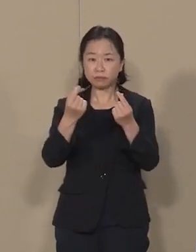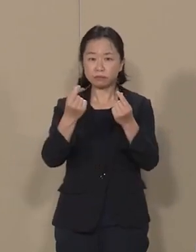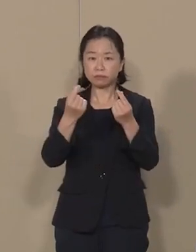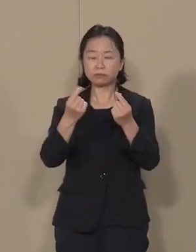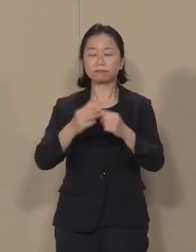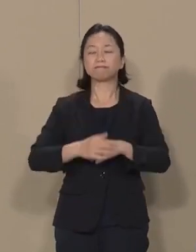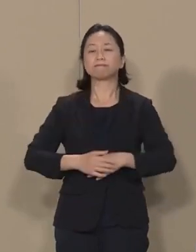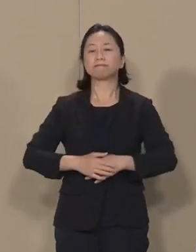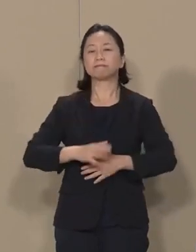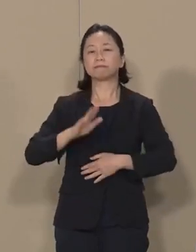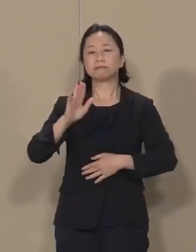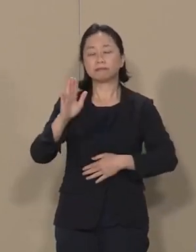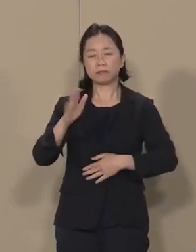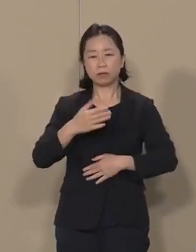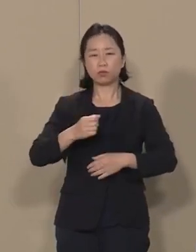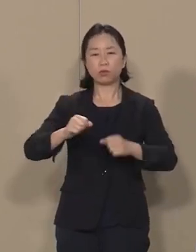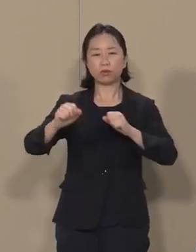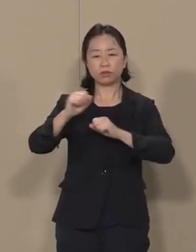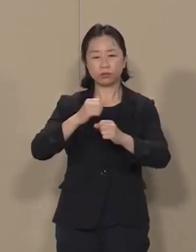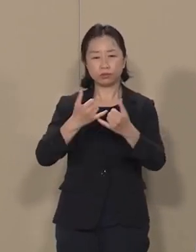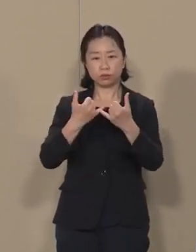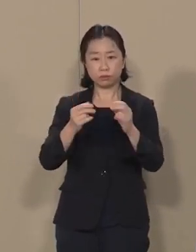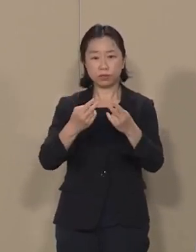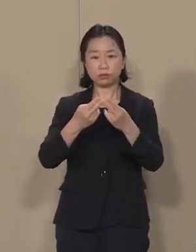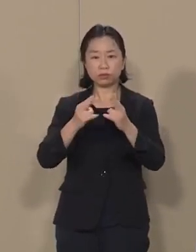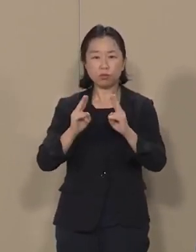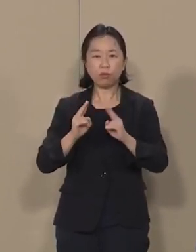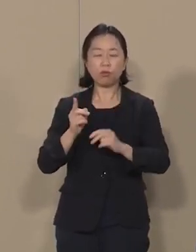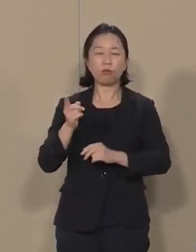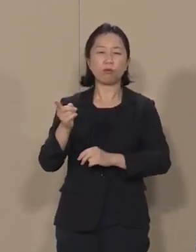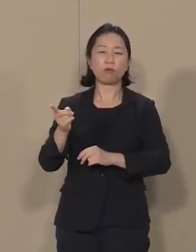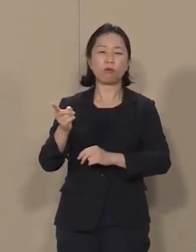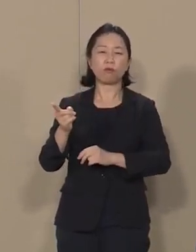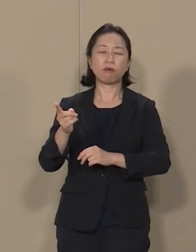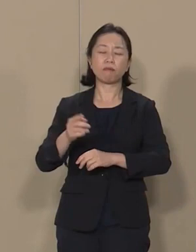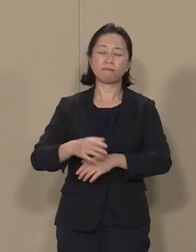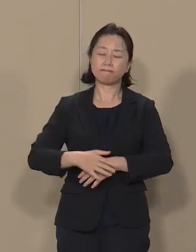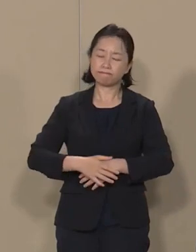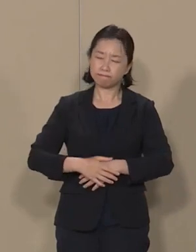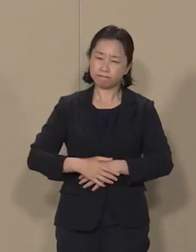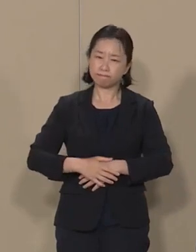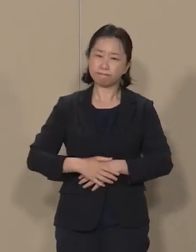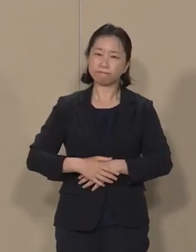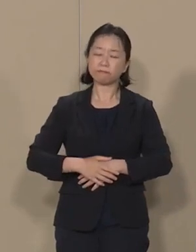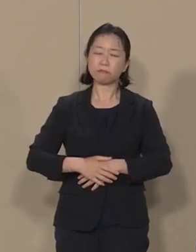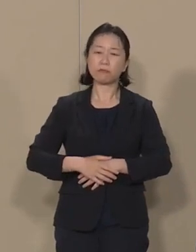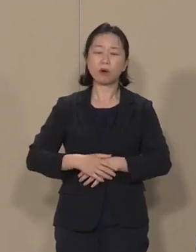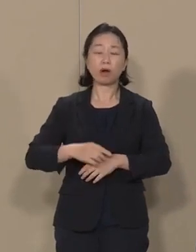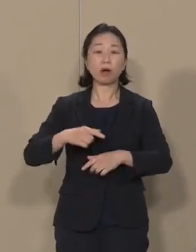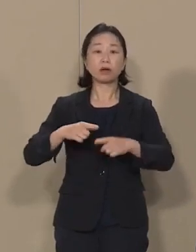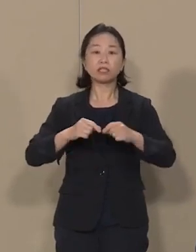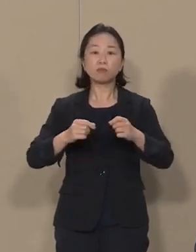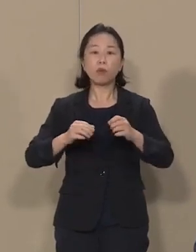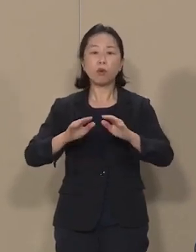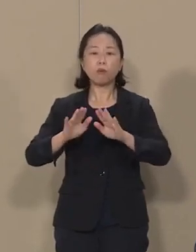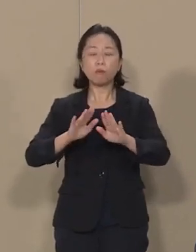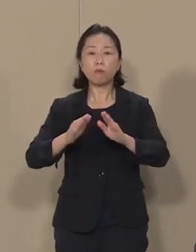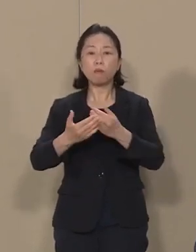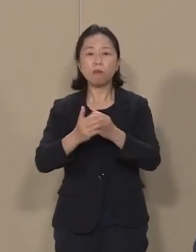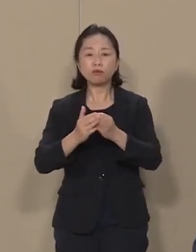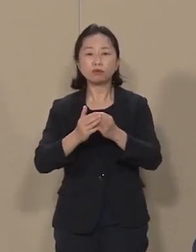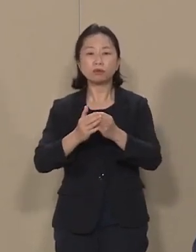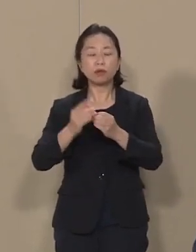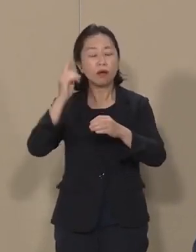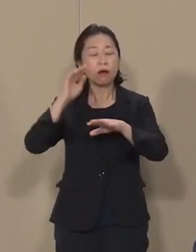政府自民党まさに抹茶クソの気配もありません防衛費増額の気配も